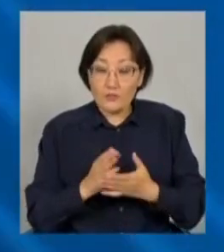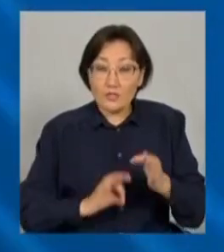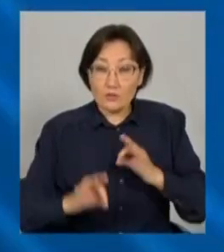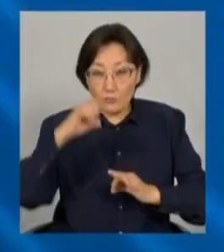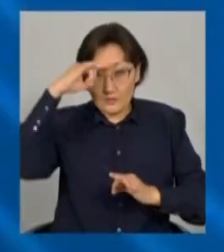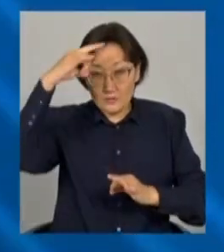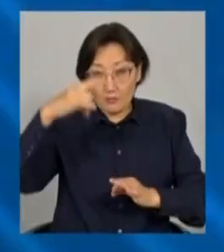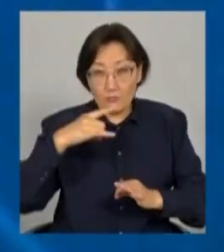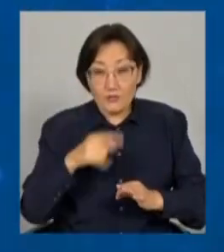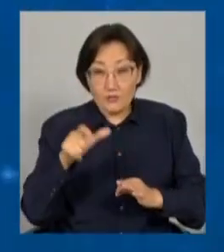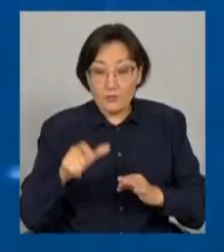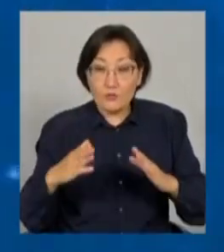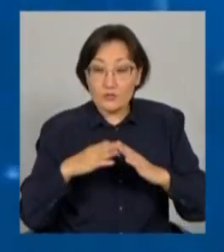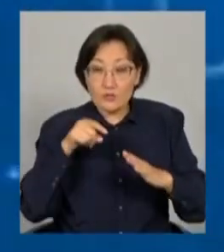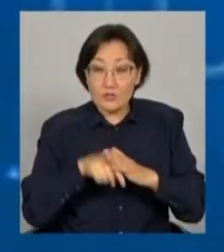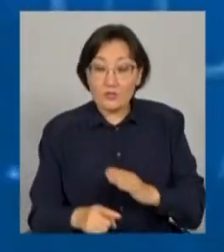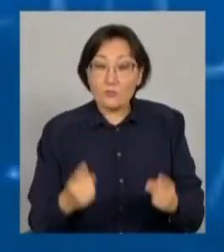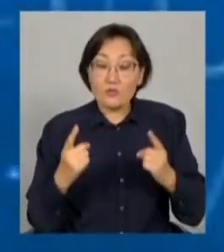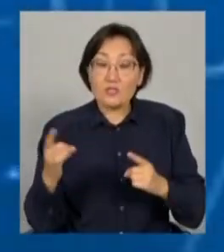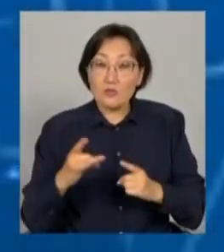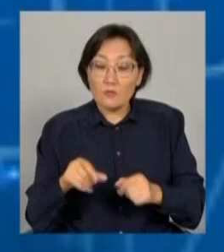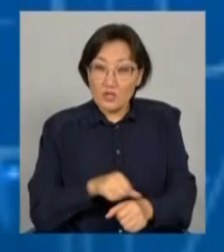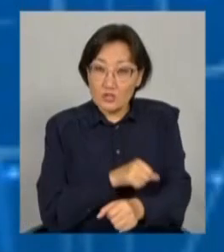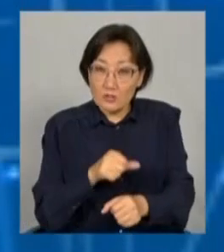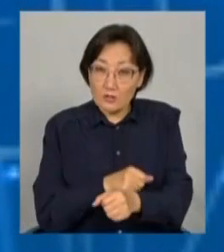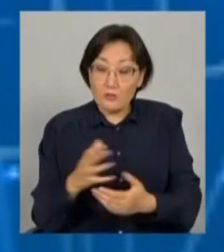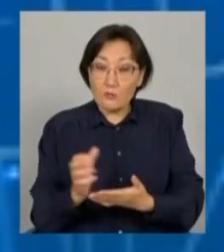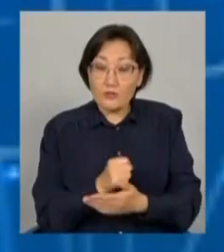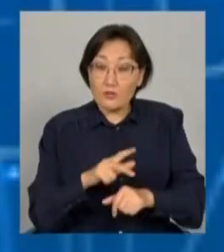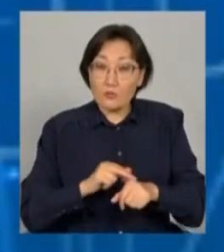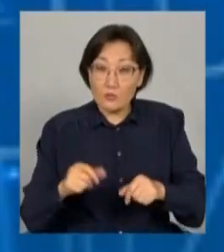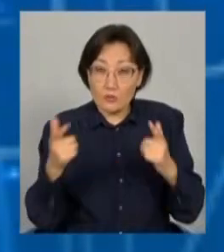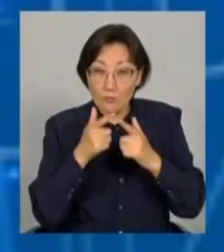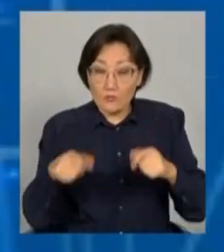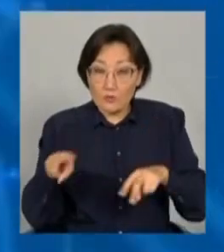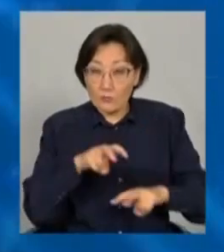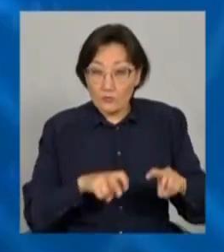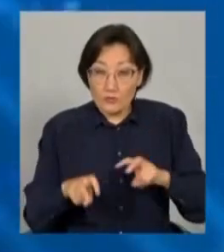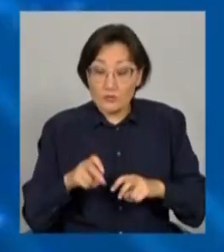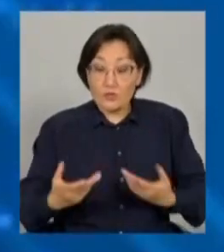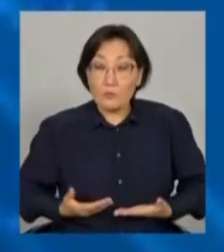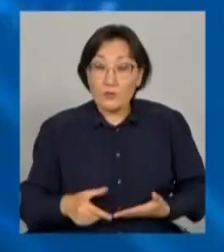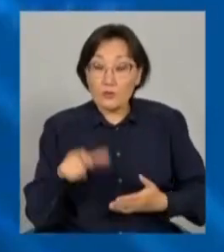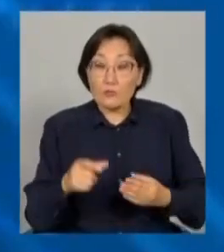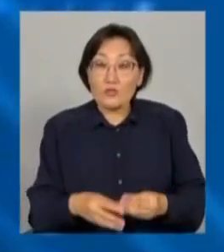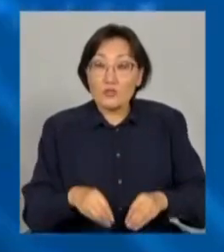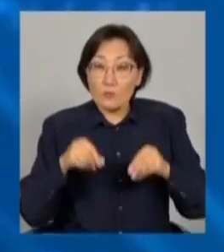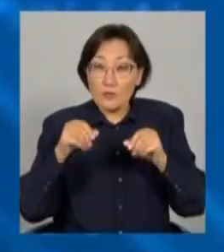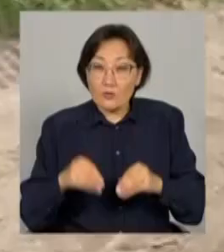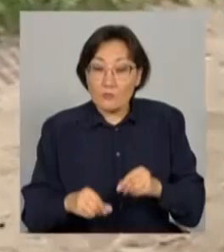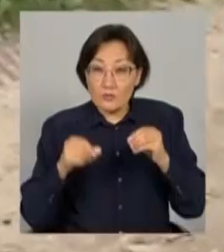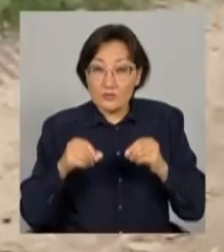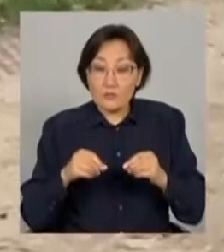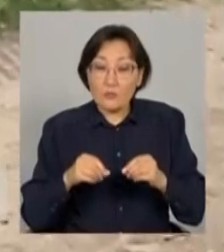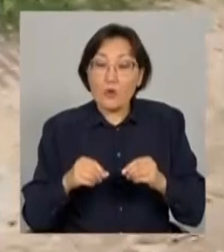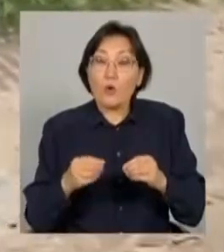Шығыс Қазақстандық азаматтың үйінен ірі көлемде есірткі табылды. Полиция дерегінше тінту кезінде тұрғыннан ұнтақ пен түйіршік салынған